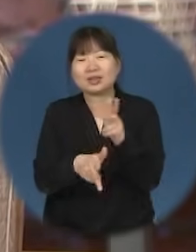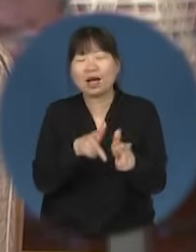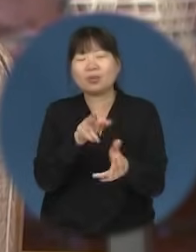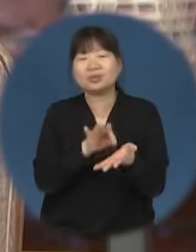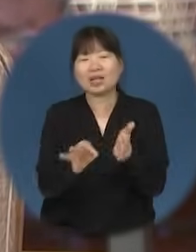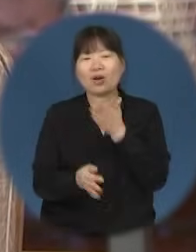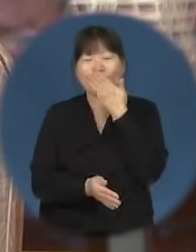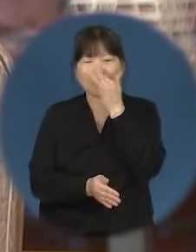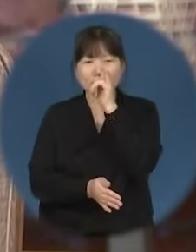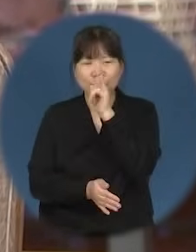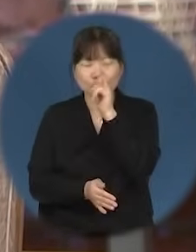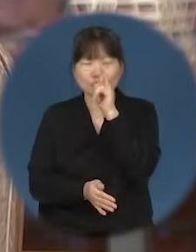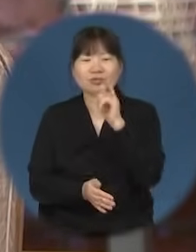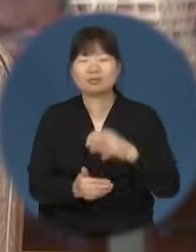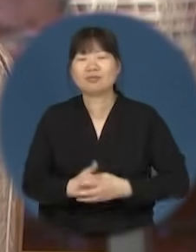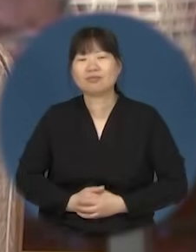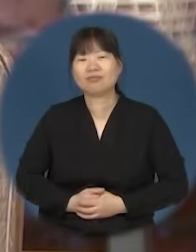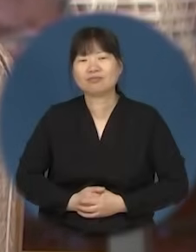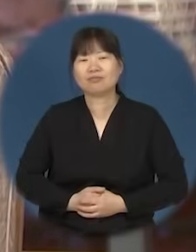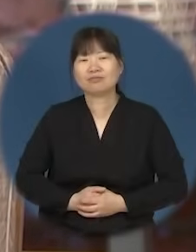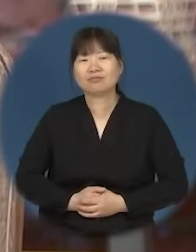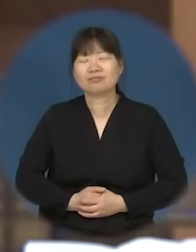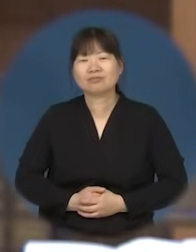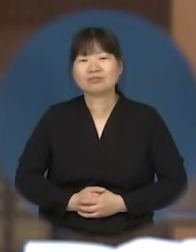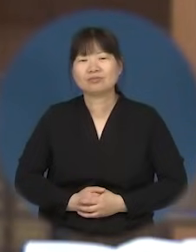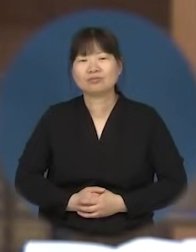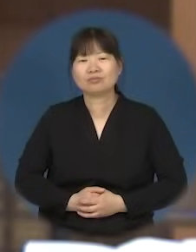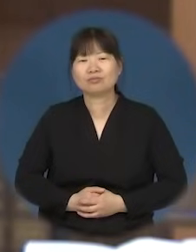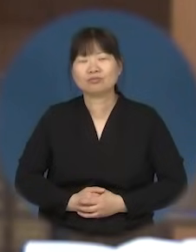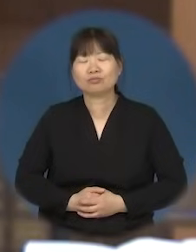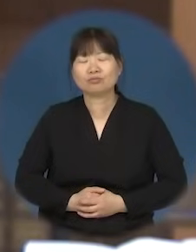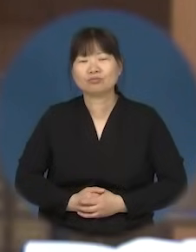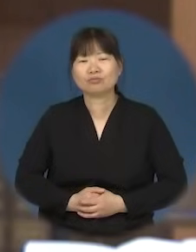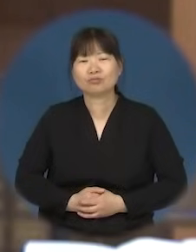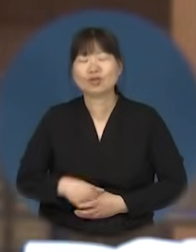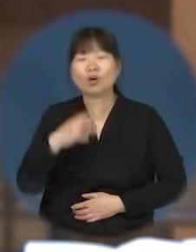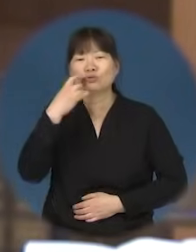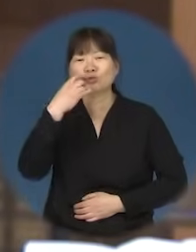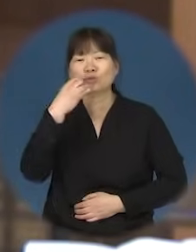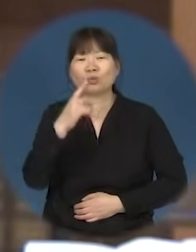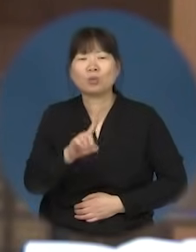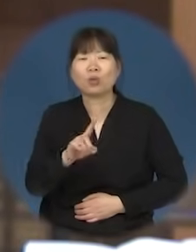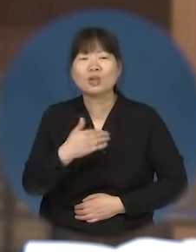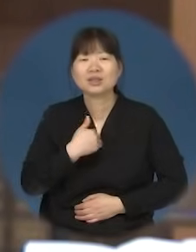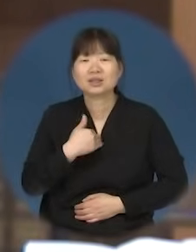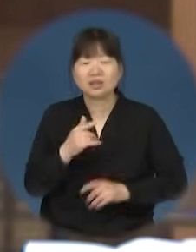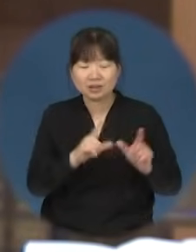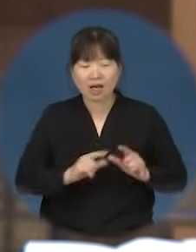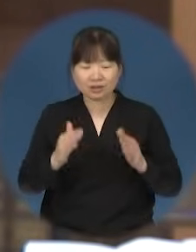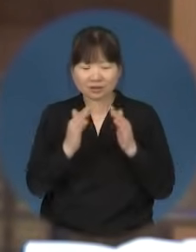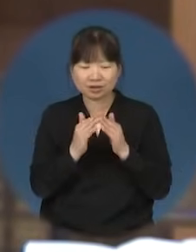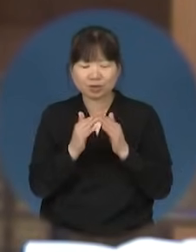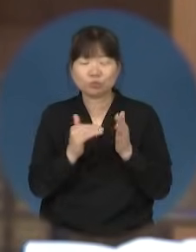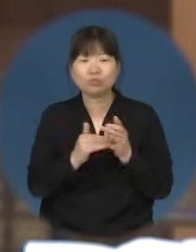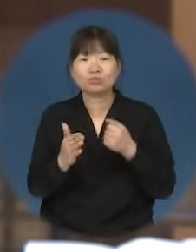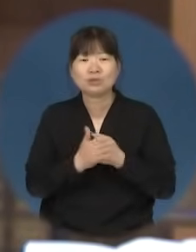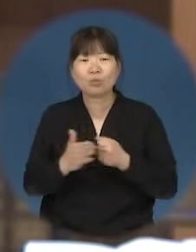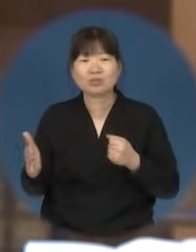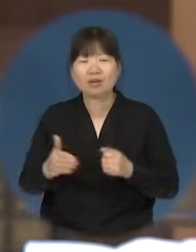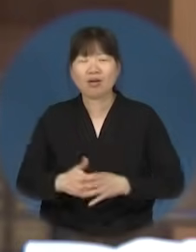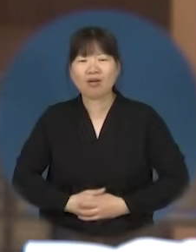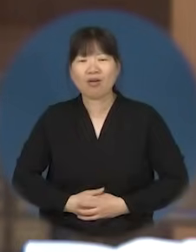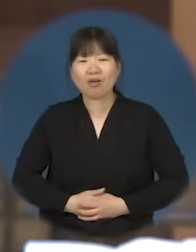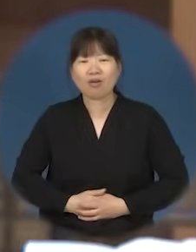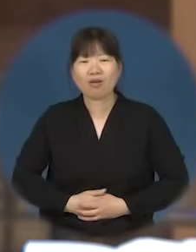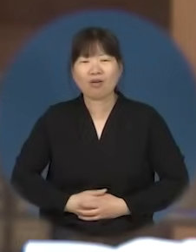한다든지 뭐 새로운 걸 돌릴 수 있잖아요. 근데 그거는 제가 지금 눌러 살고 있는 집인데 예.